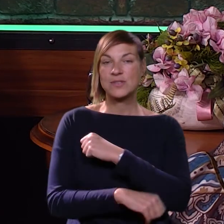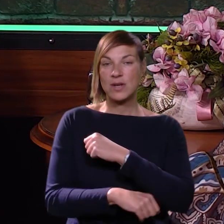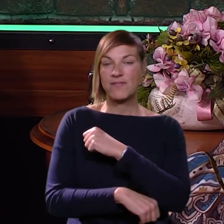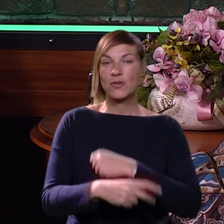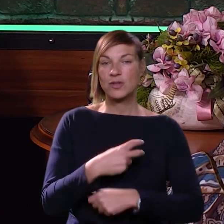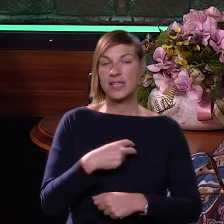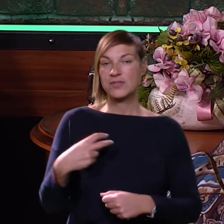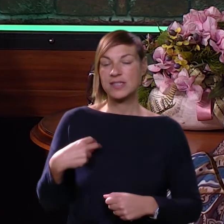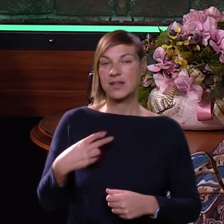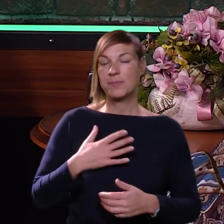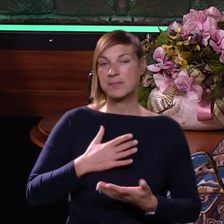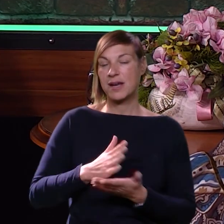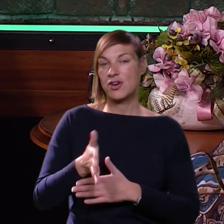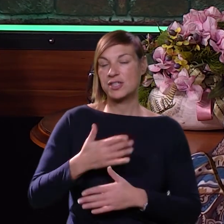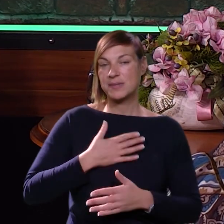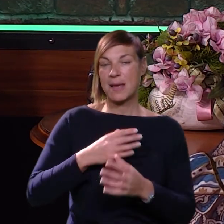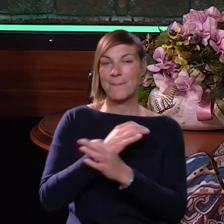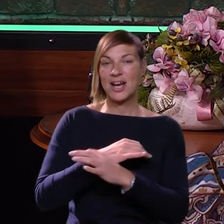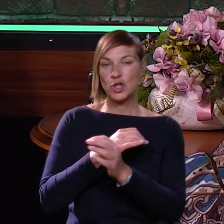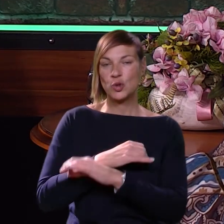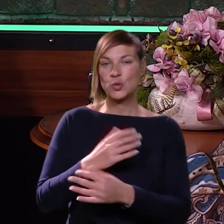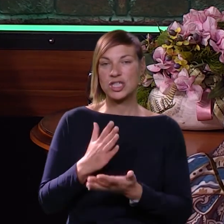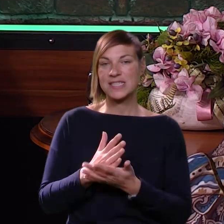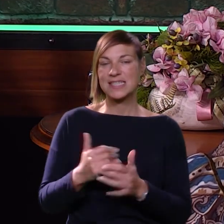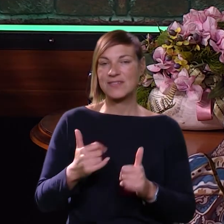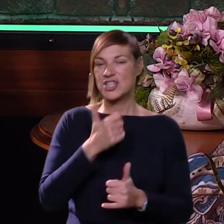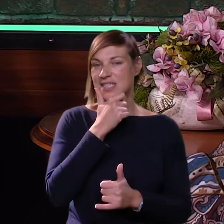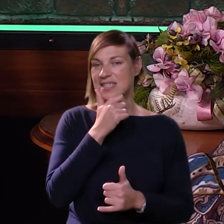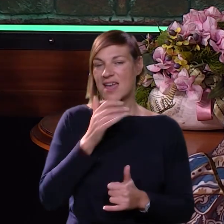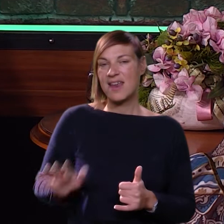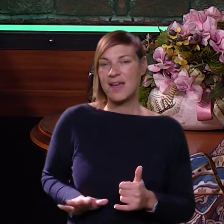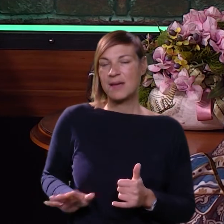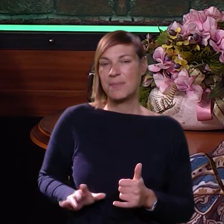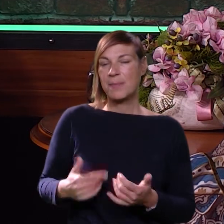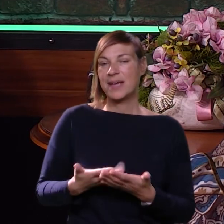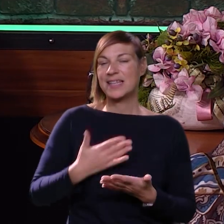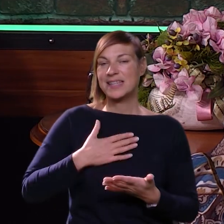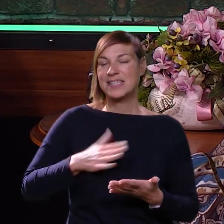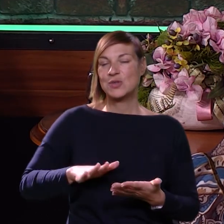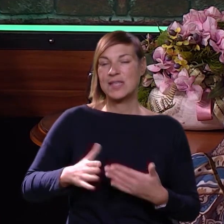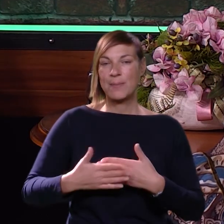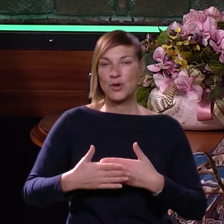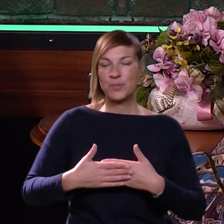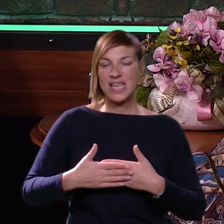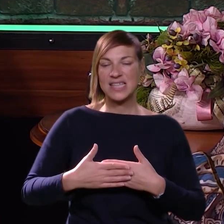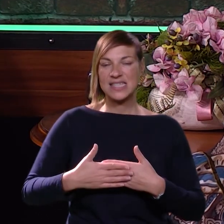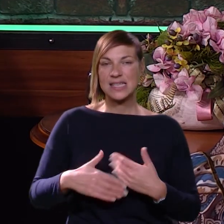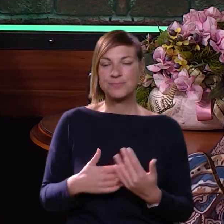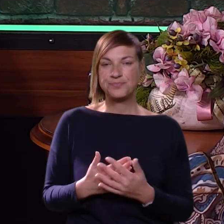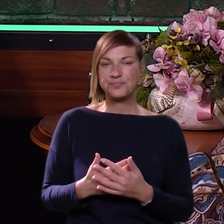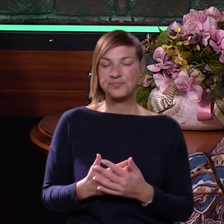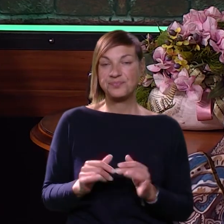na fakultetu u Zagrebu, pa su malo otišli, pa sam ja malo tužna. Sad sam već stara mama kad djeca nisu više sa mnom,